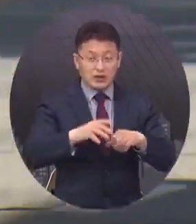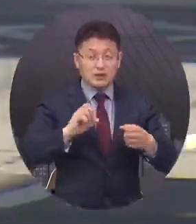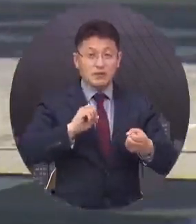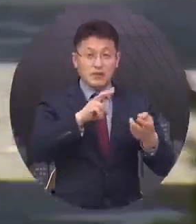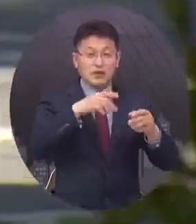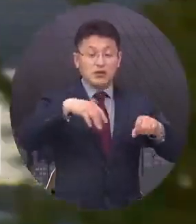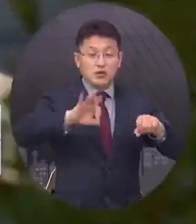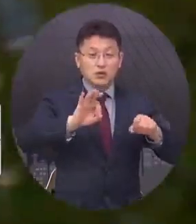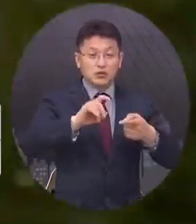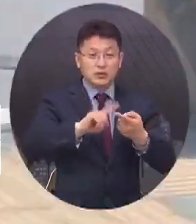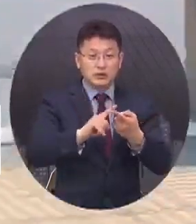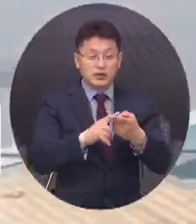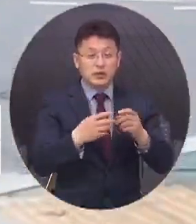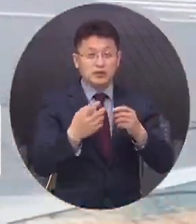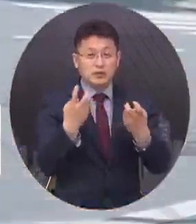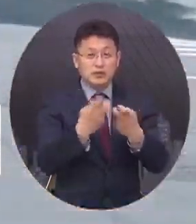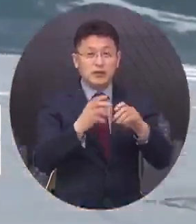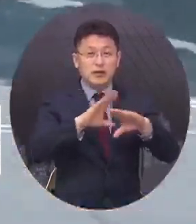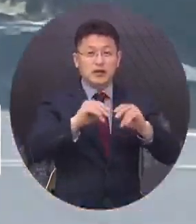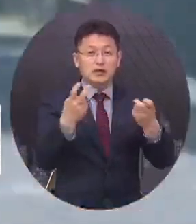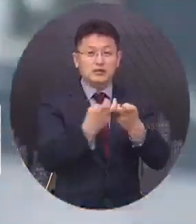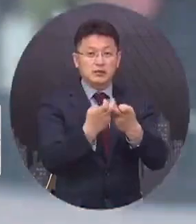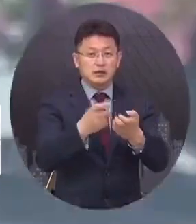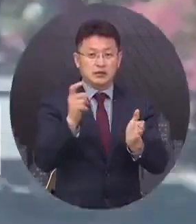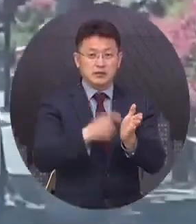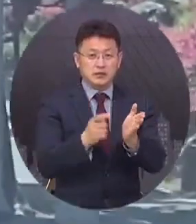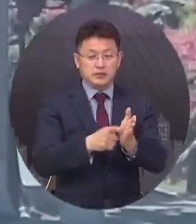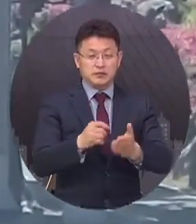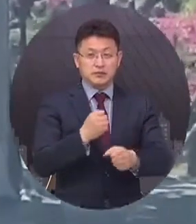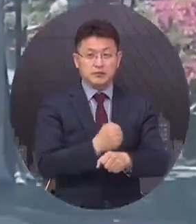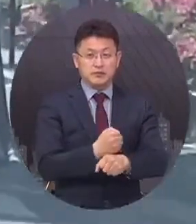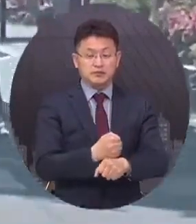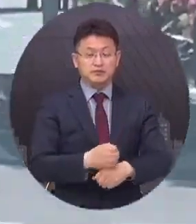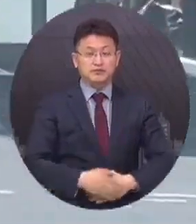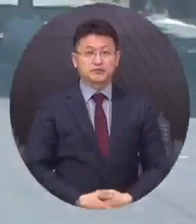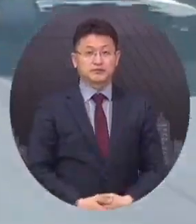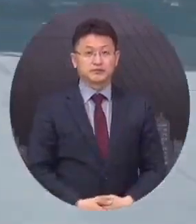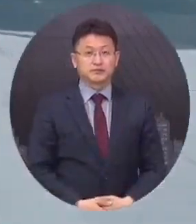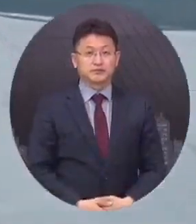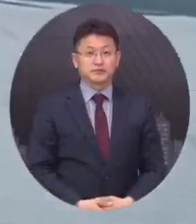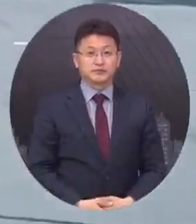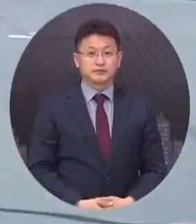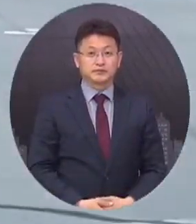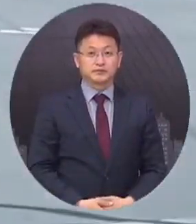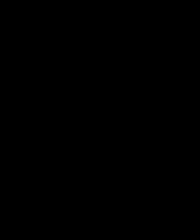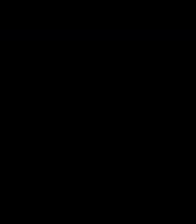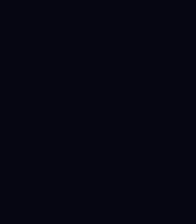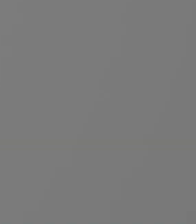오토바이에 대한 대책 마련이 시급해 보입니다. MBC 뉴스 부정석입니다.